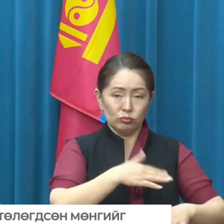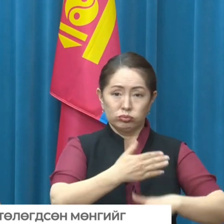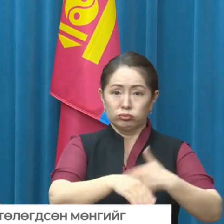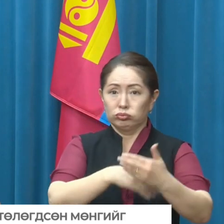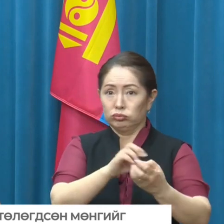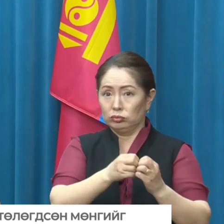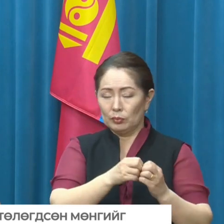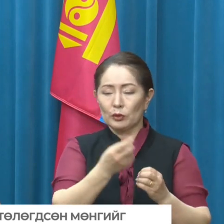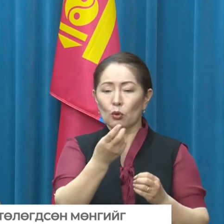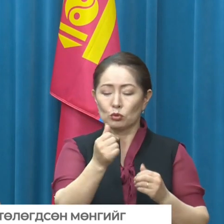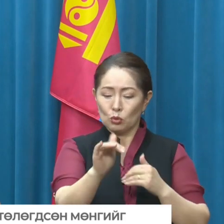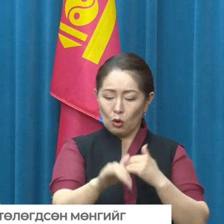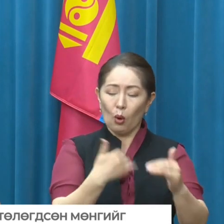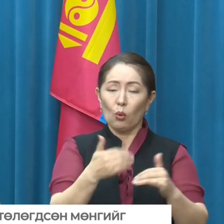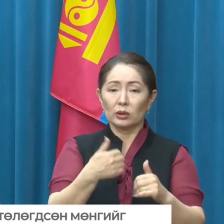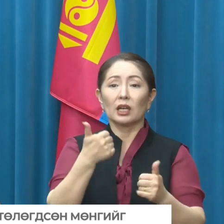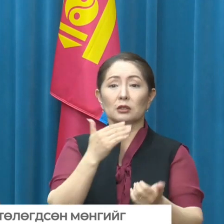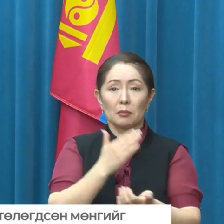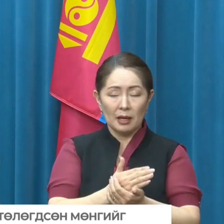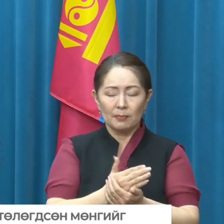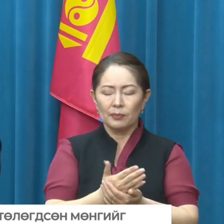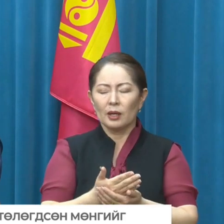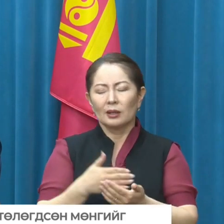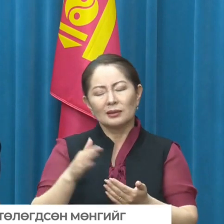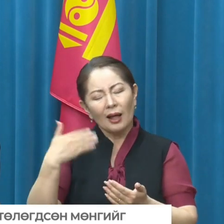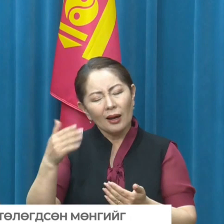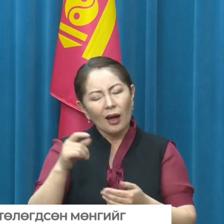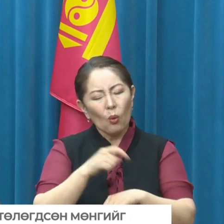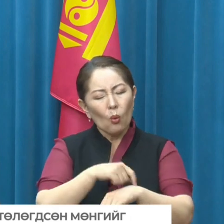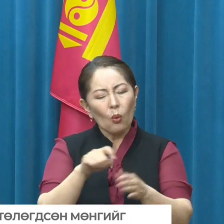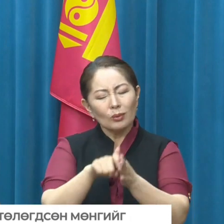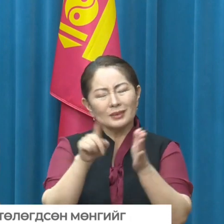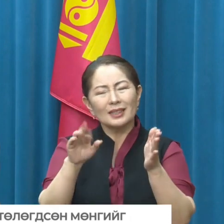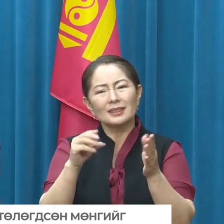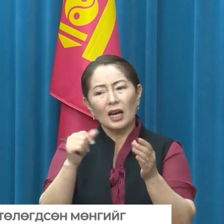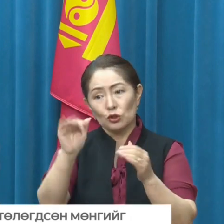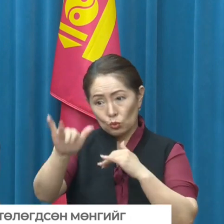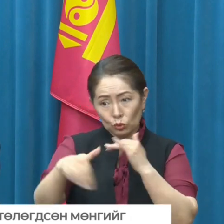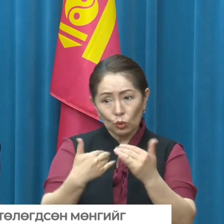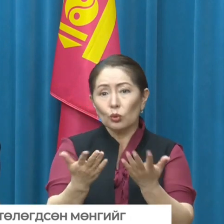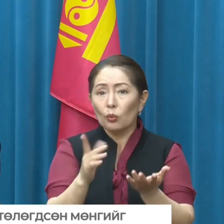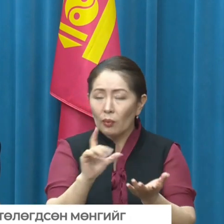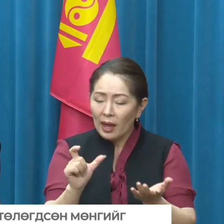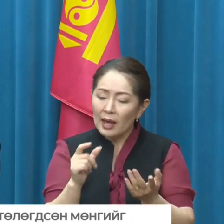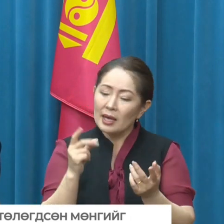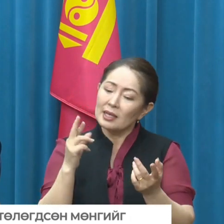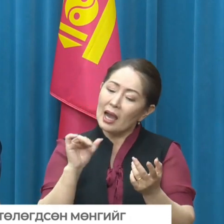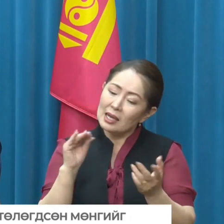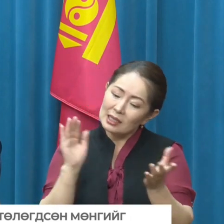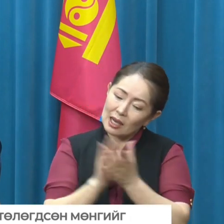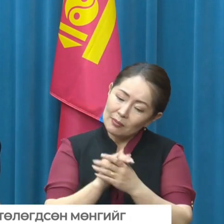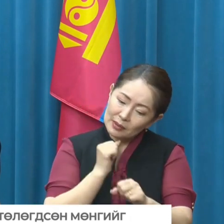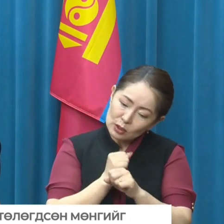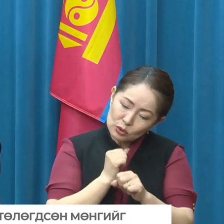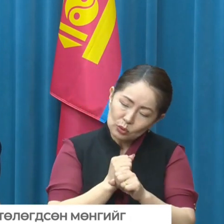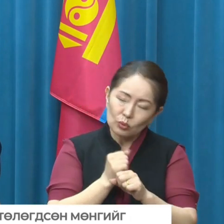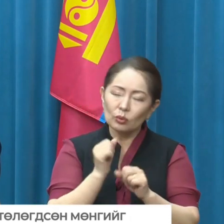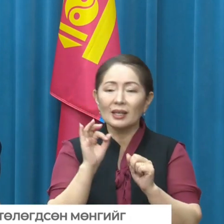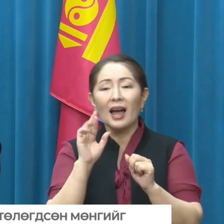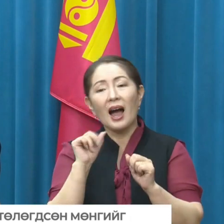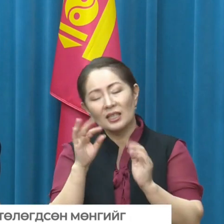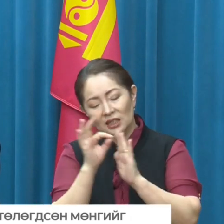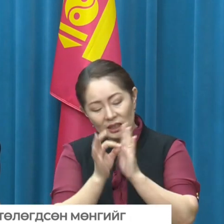А төлж байна. За улдсан хугацаанд мөн хэрхэн яаж төлөх вэ? Яаж хамтарж ажиллах вэ? Яаж хилцээр хийх вэ гэд